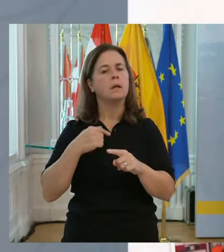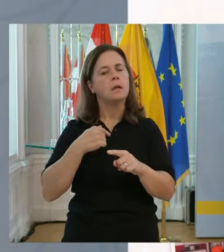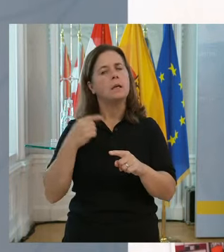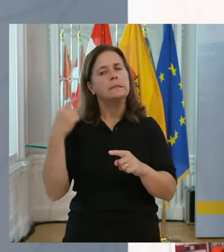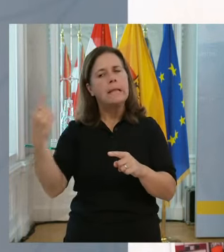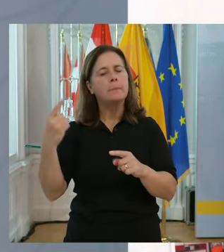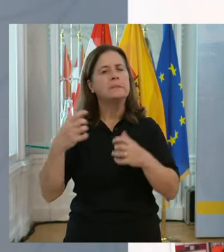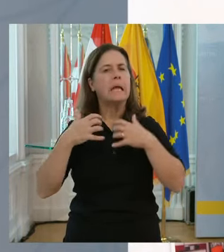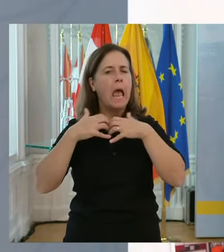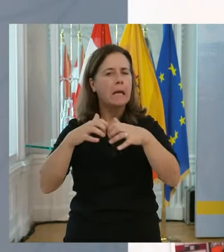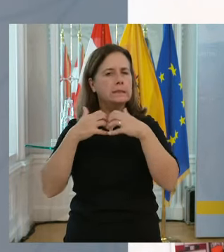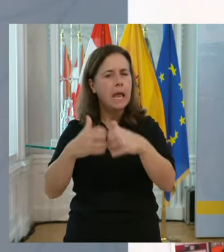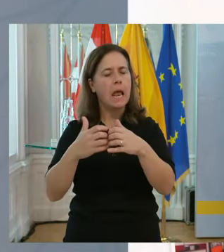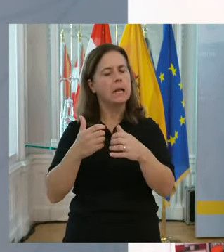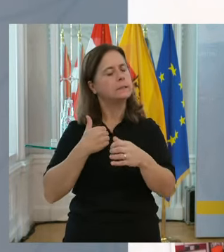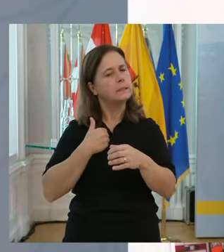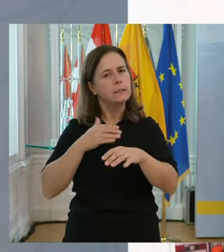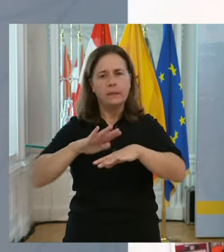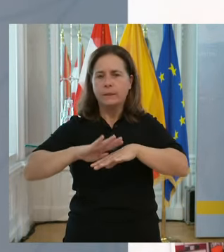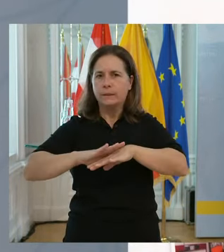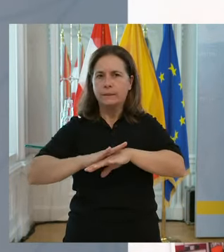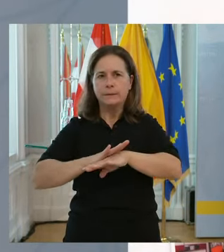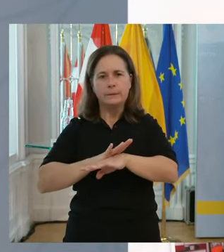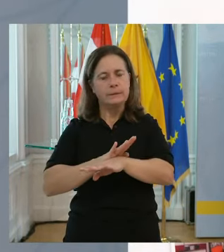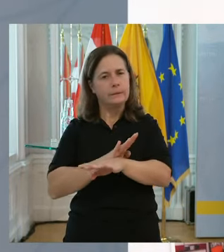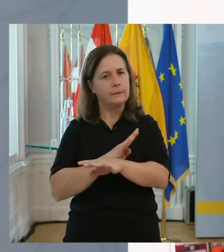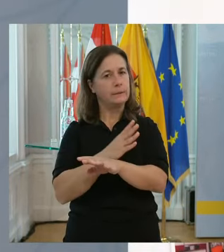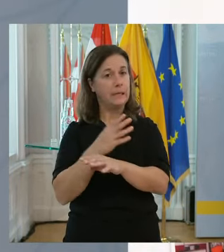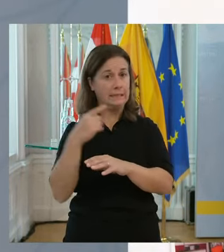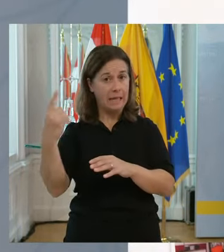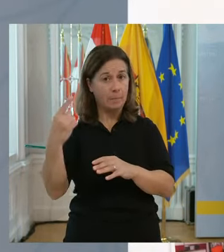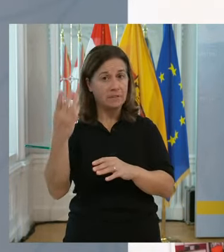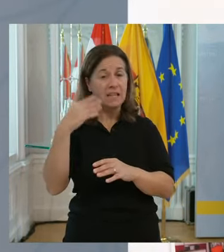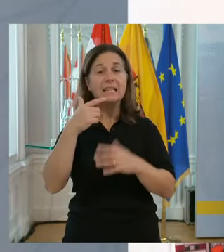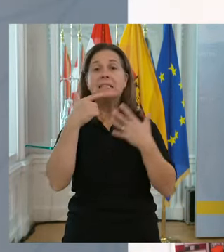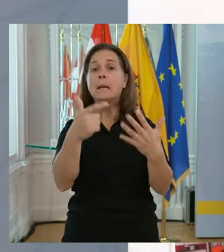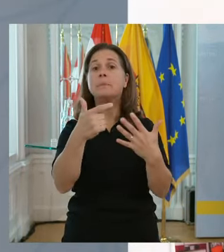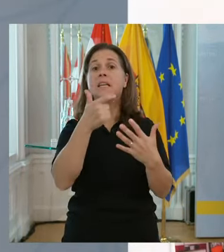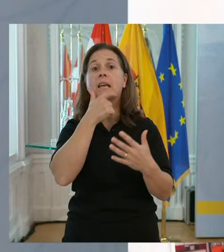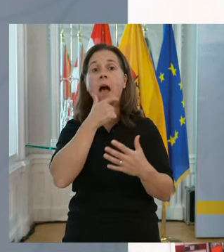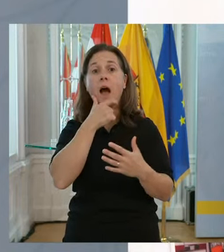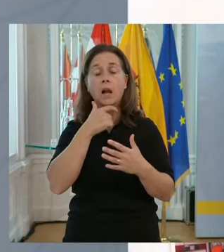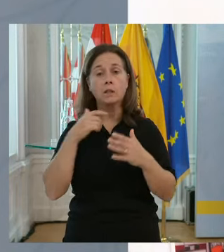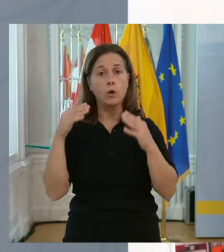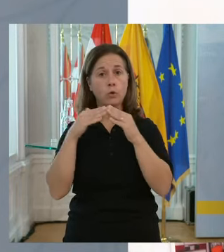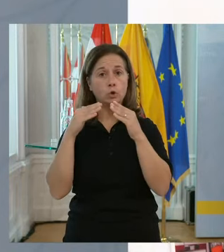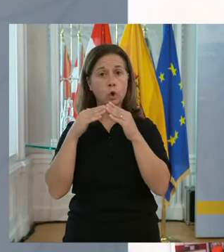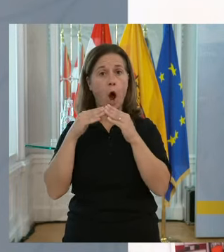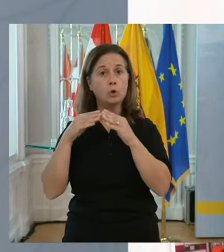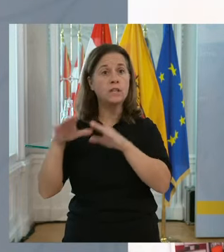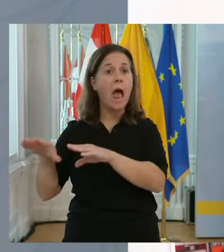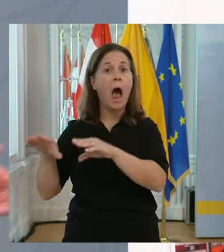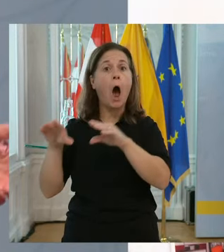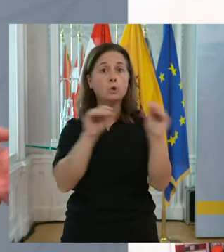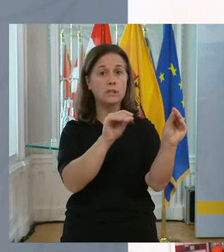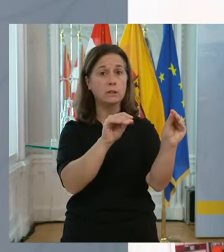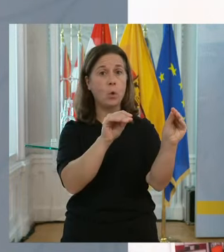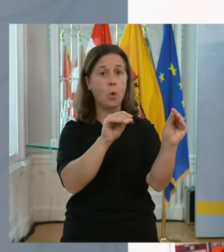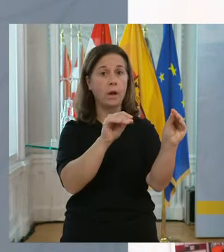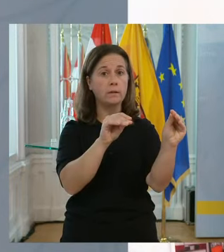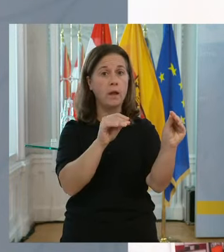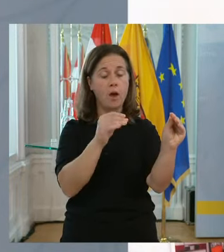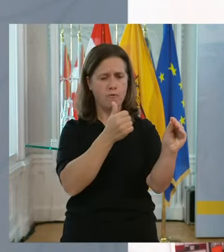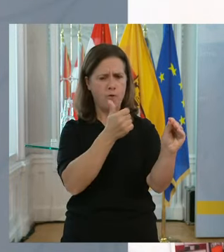berührenden Worten erzählt hat, als sie 70 geworden ist, ist sie von zu Hause ausgezogen. Das war jetzt vor